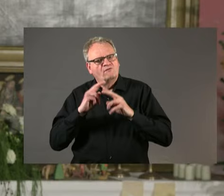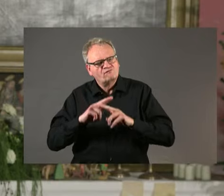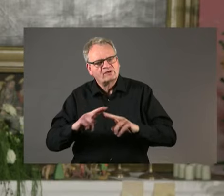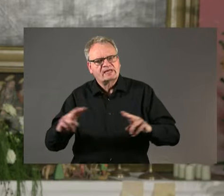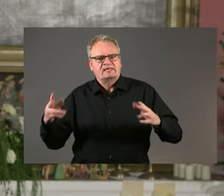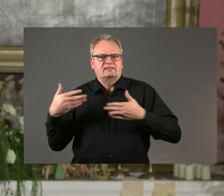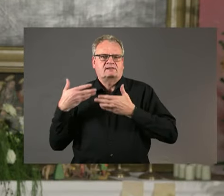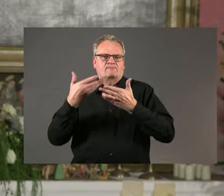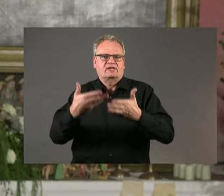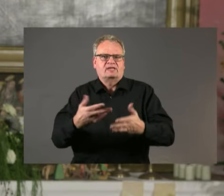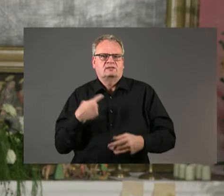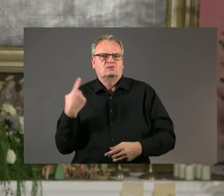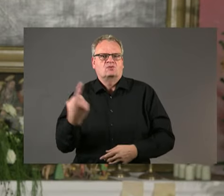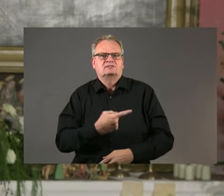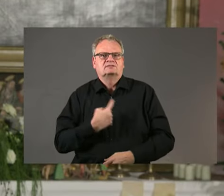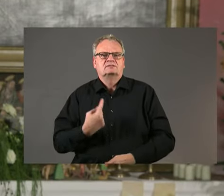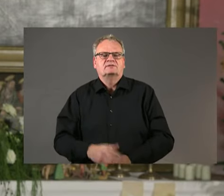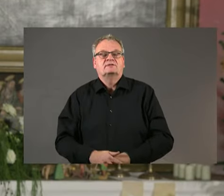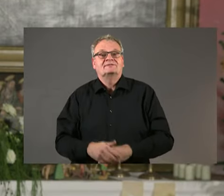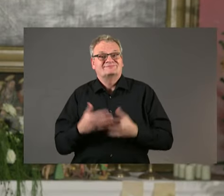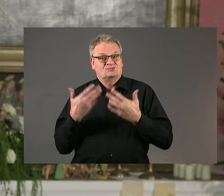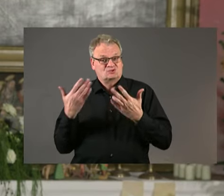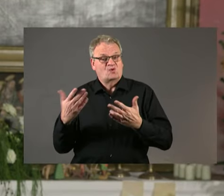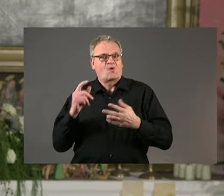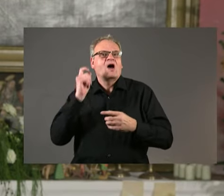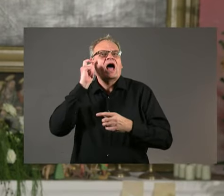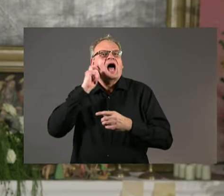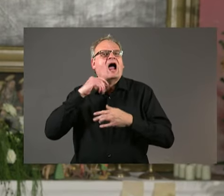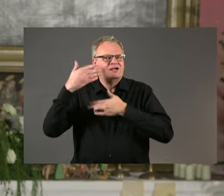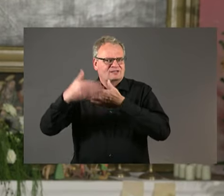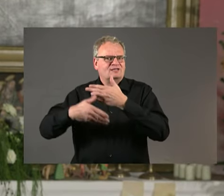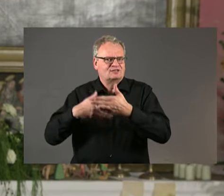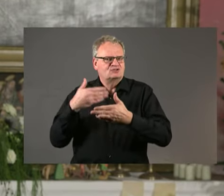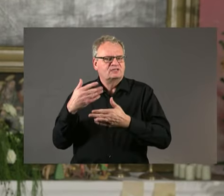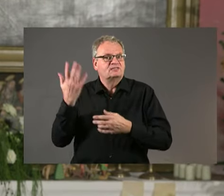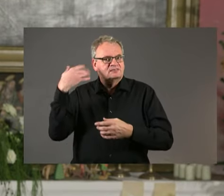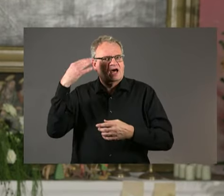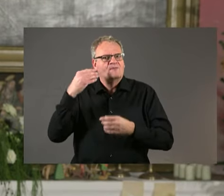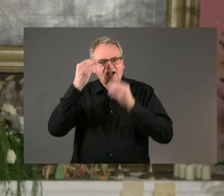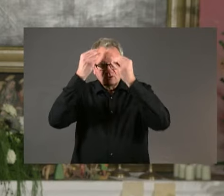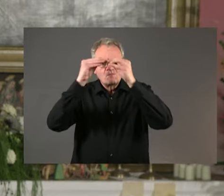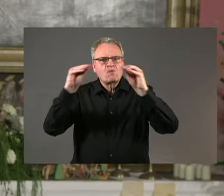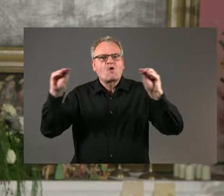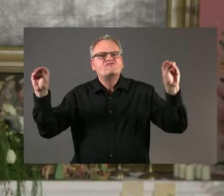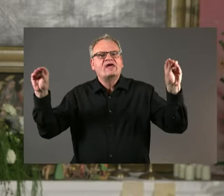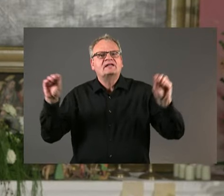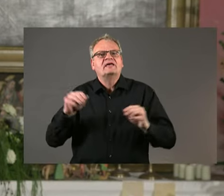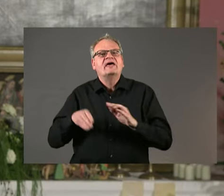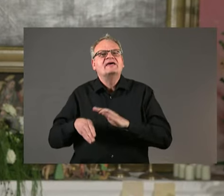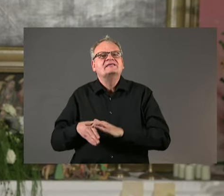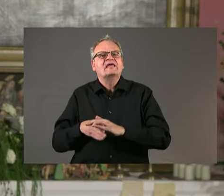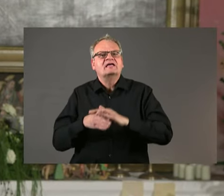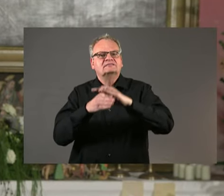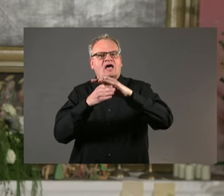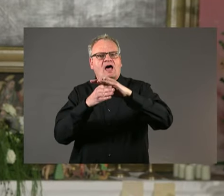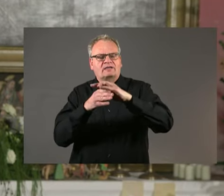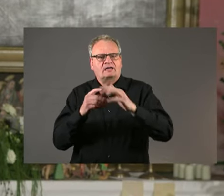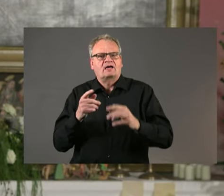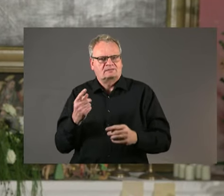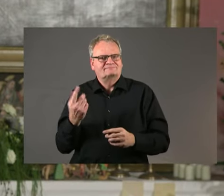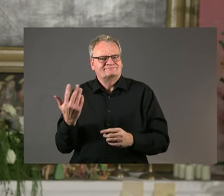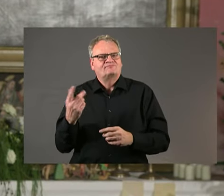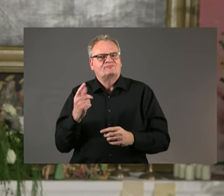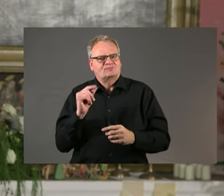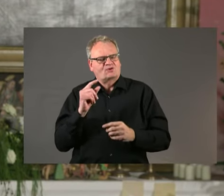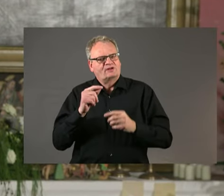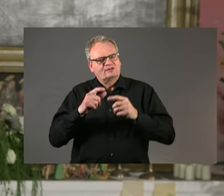Ende. Mit dieser alten Weissagung des Propheten Jesaja lassen wir uns hineinnehmen in